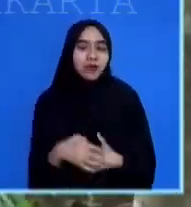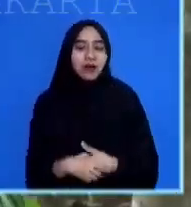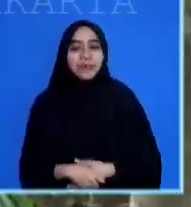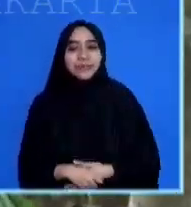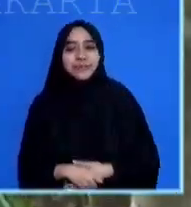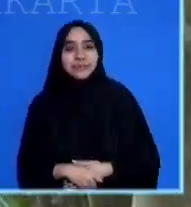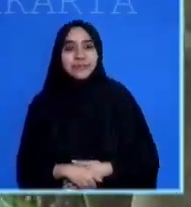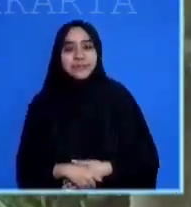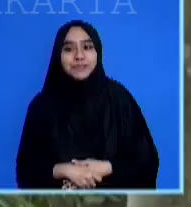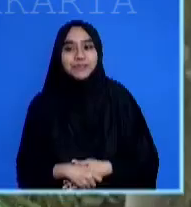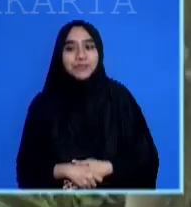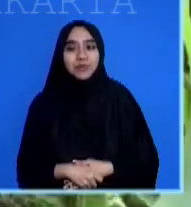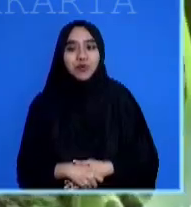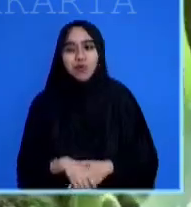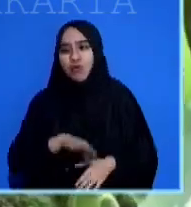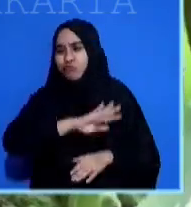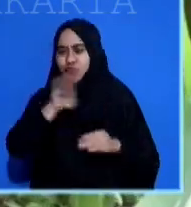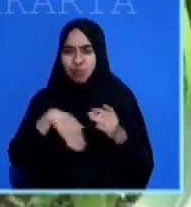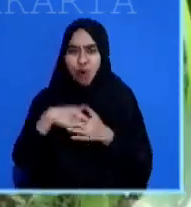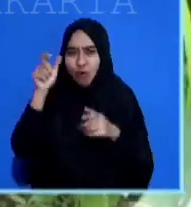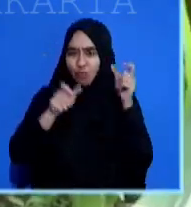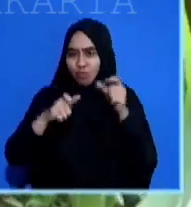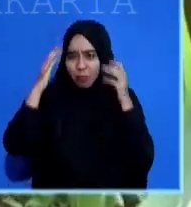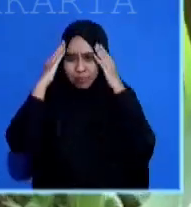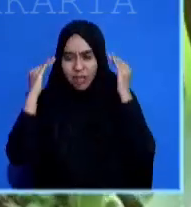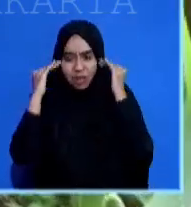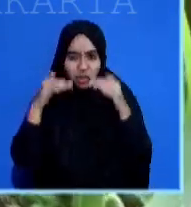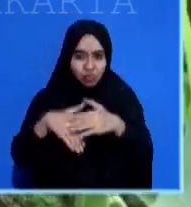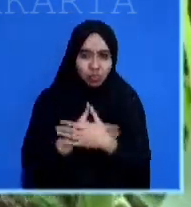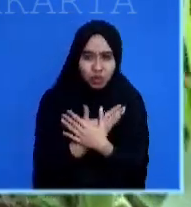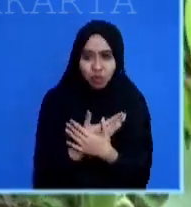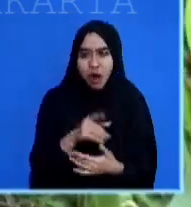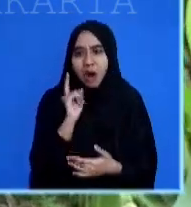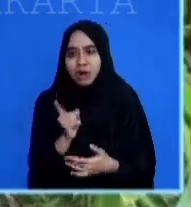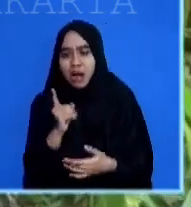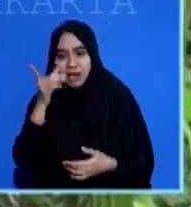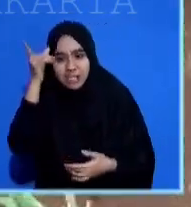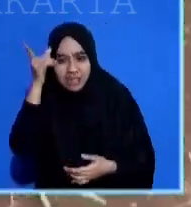Inang kadangalan Kabupaten Gunung Kidul tepangan Piran